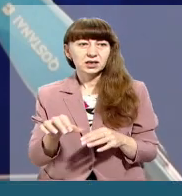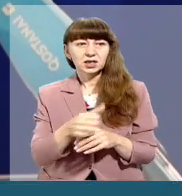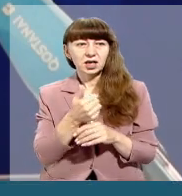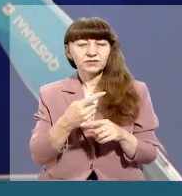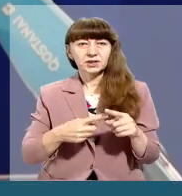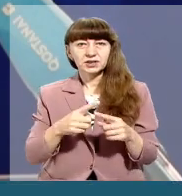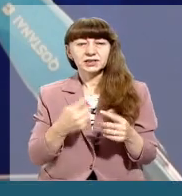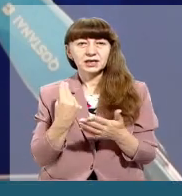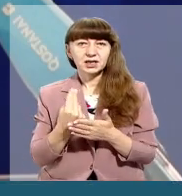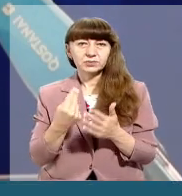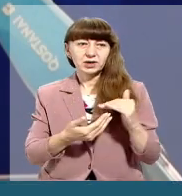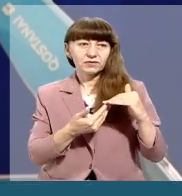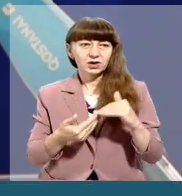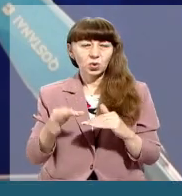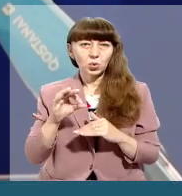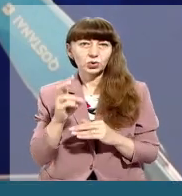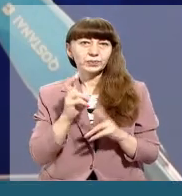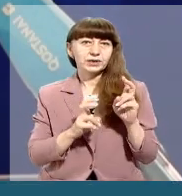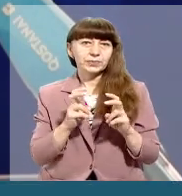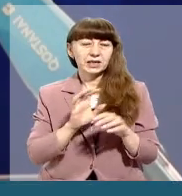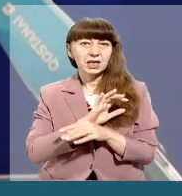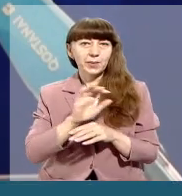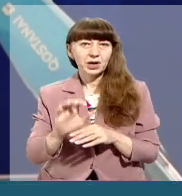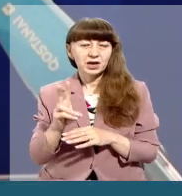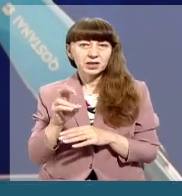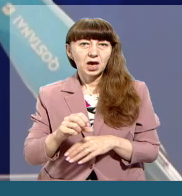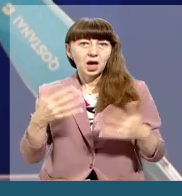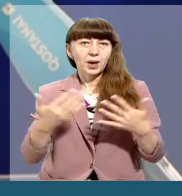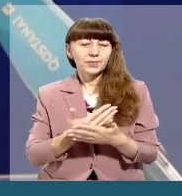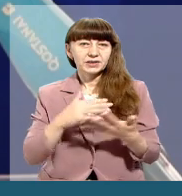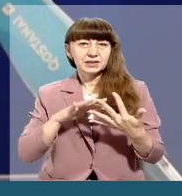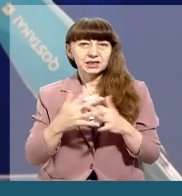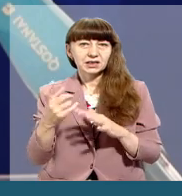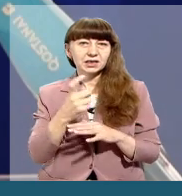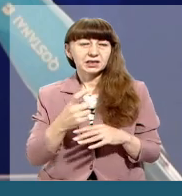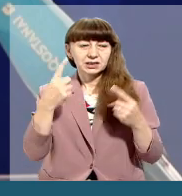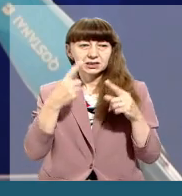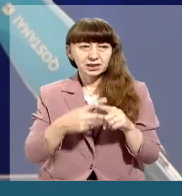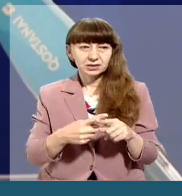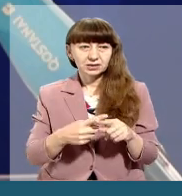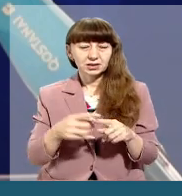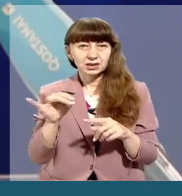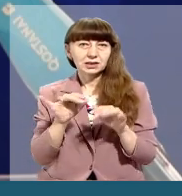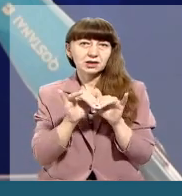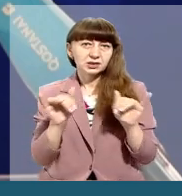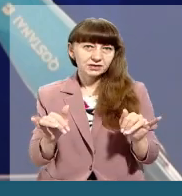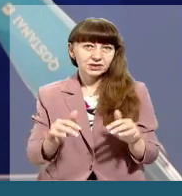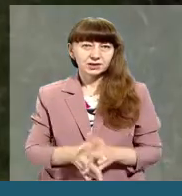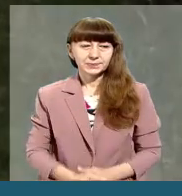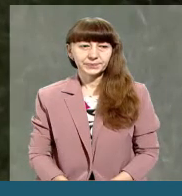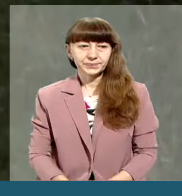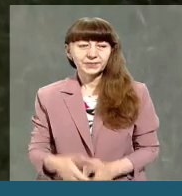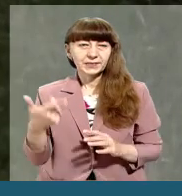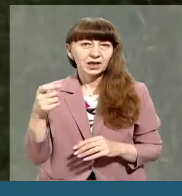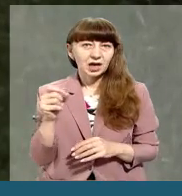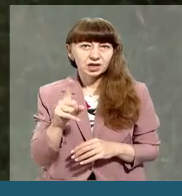Основная доля средств, привлеченных от предприятий, направлена на модернизацию сельскохозяйственной техники и развитие инфраструктуры.